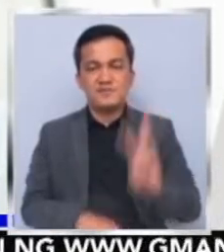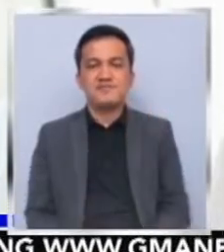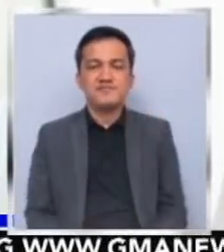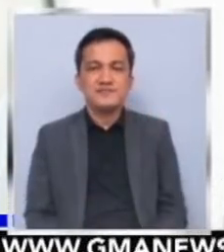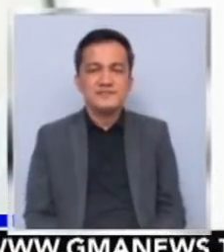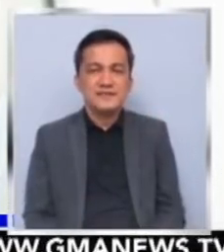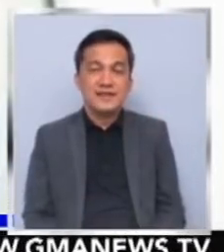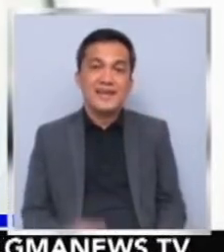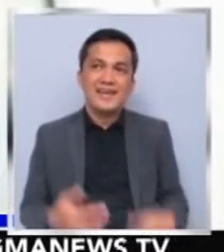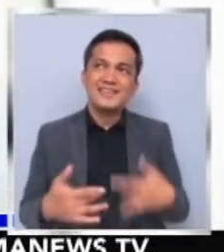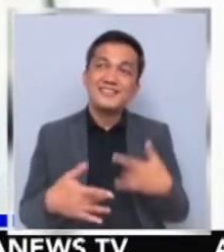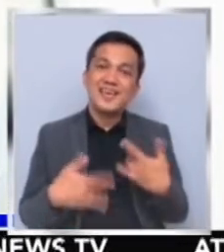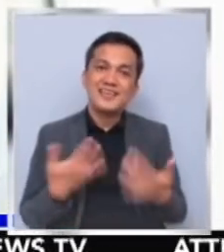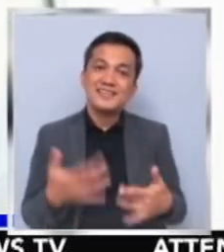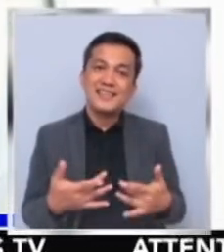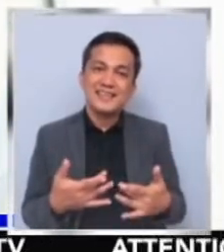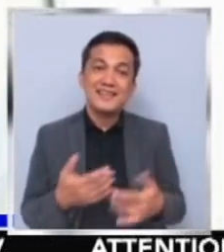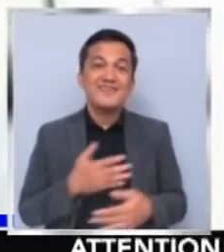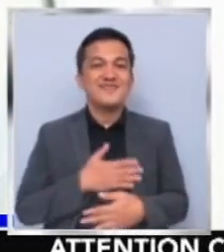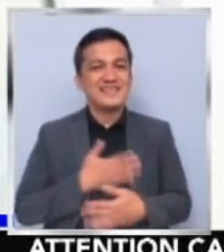masaya.